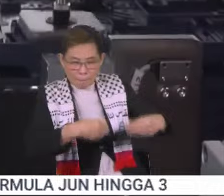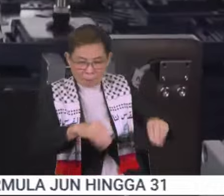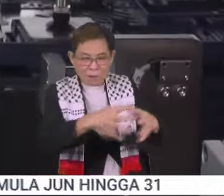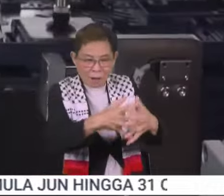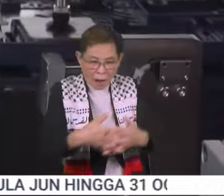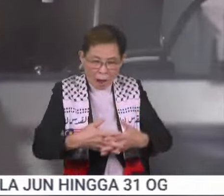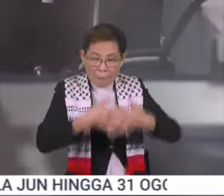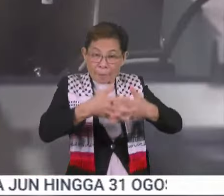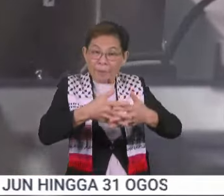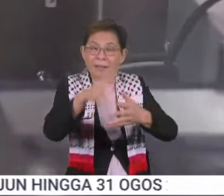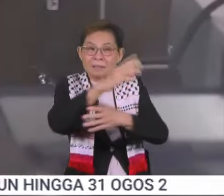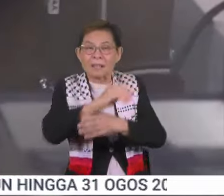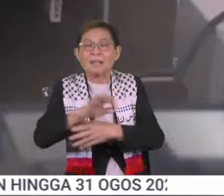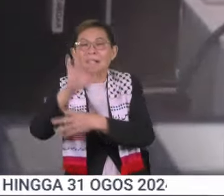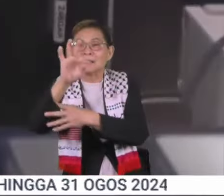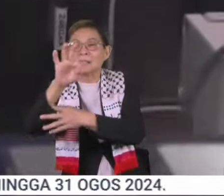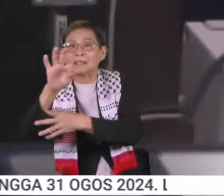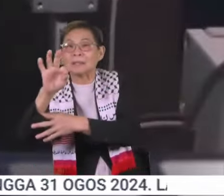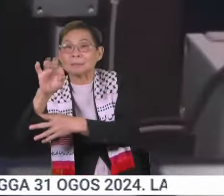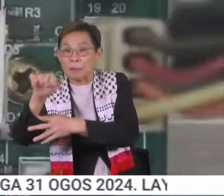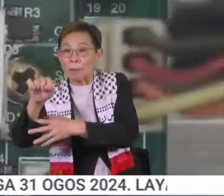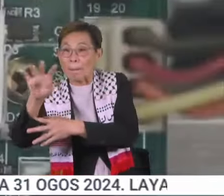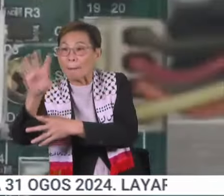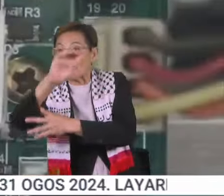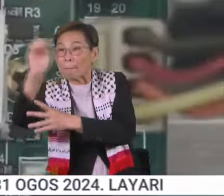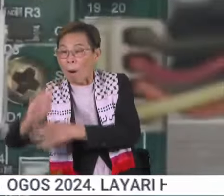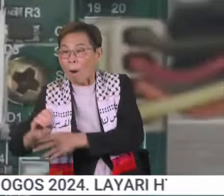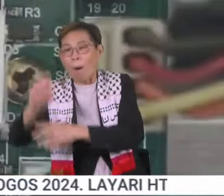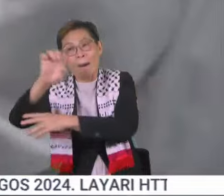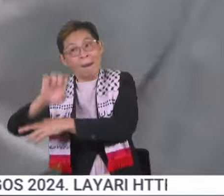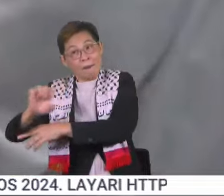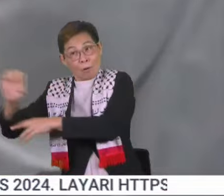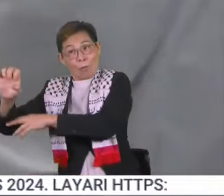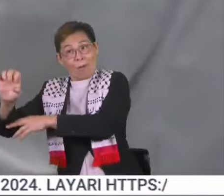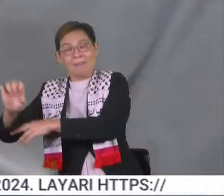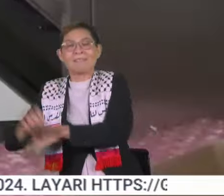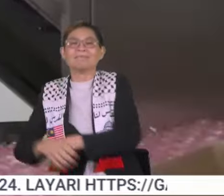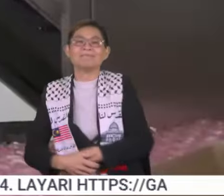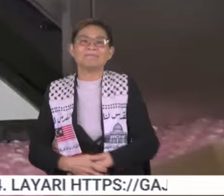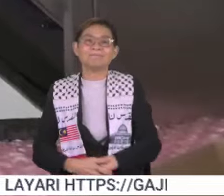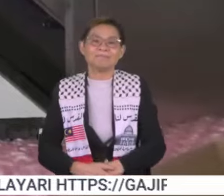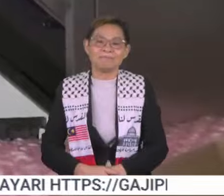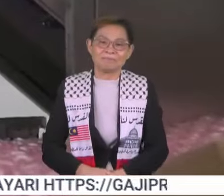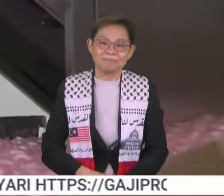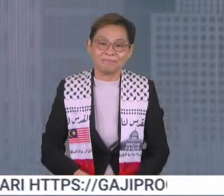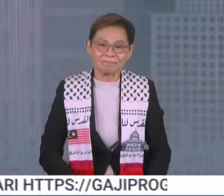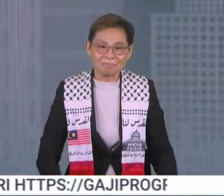pasaran Amerika dan 9.4% ke Eropah.